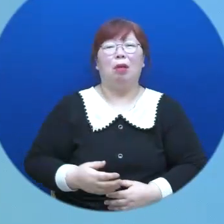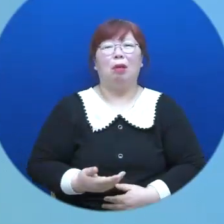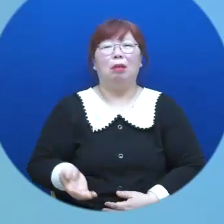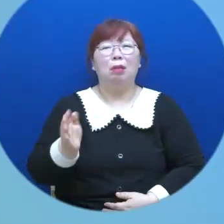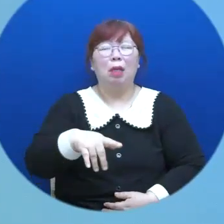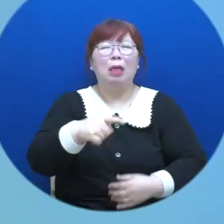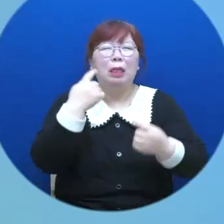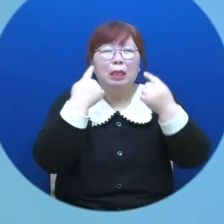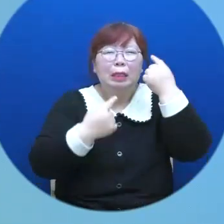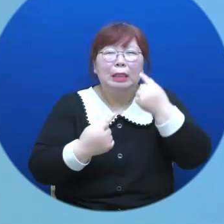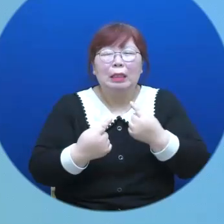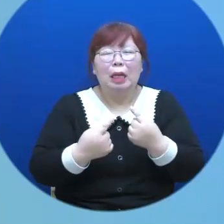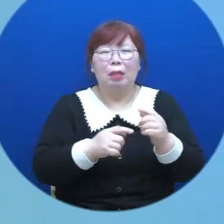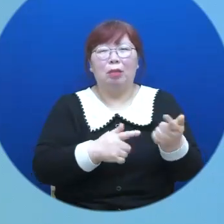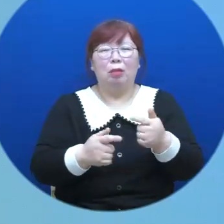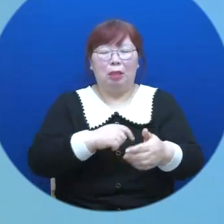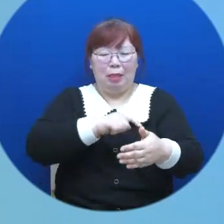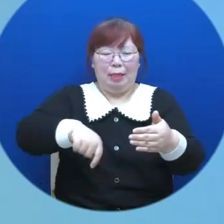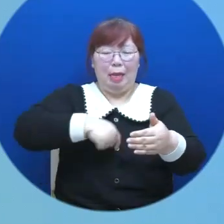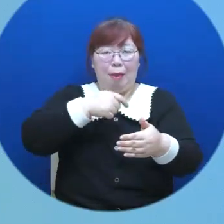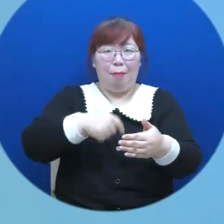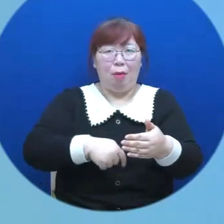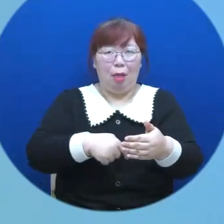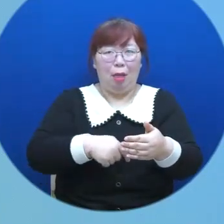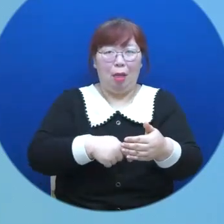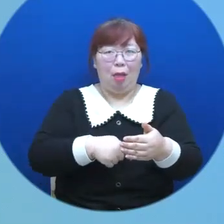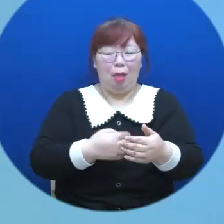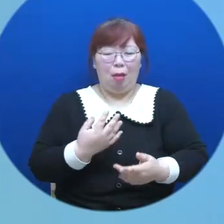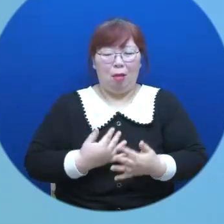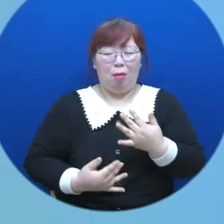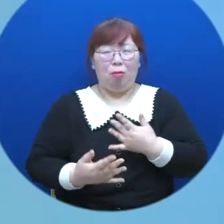입은 상처들은 내면의 화약으로